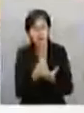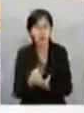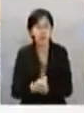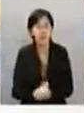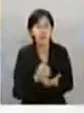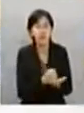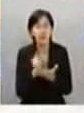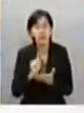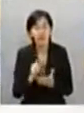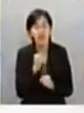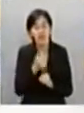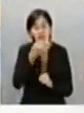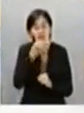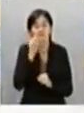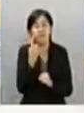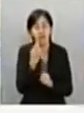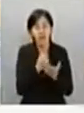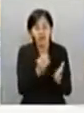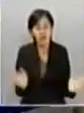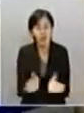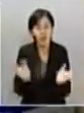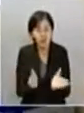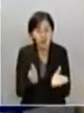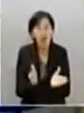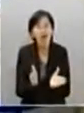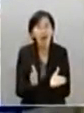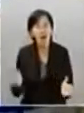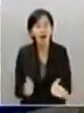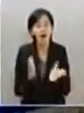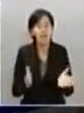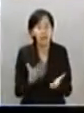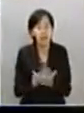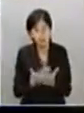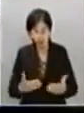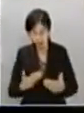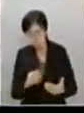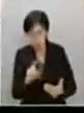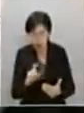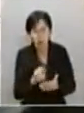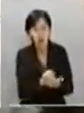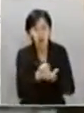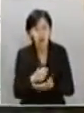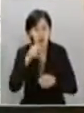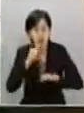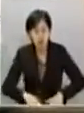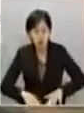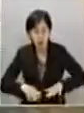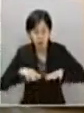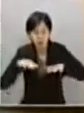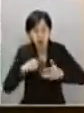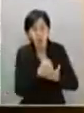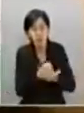ยกันสร้างอาชีพใหม ่ ให้กับชาวบ้านอย่างน้อยก็เป็นการทดแทนรายได้ที่หายไปจากช่วงน้ำท่วมนะครับแล้วก็ขณ